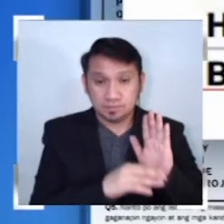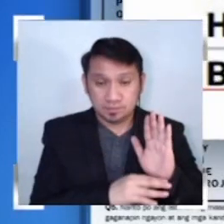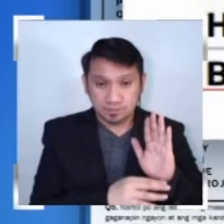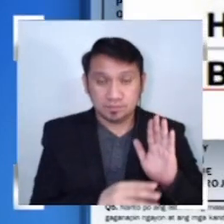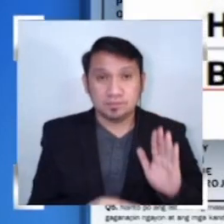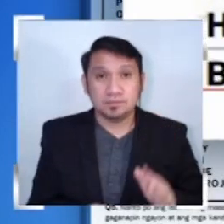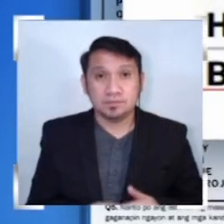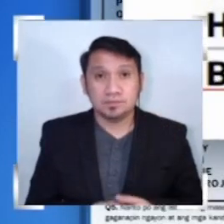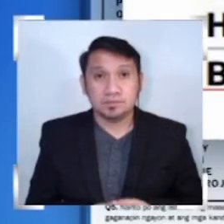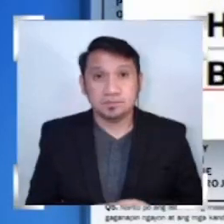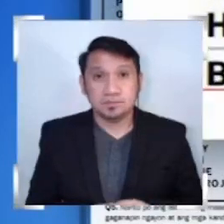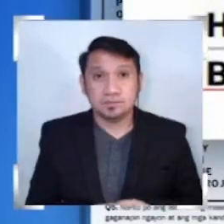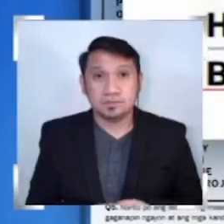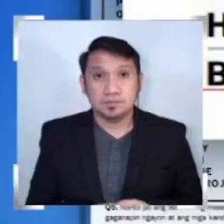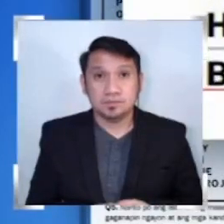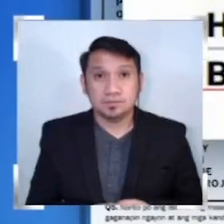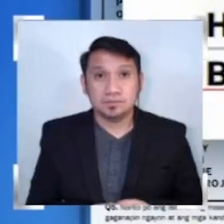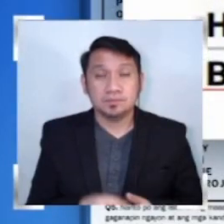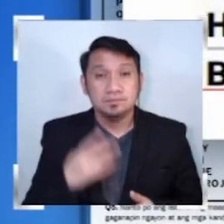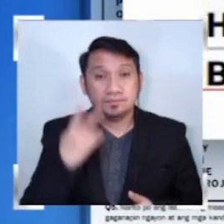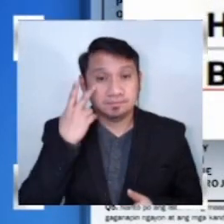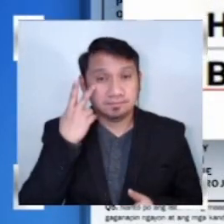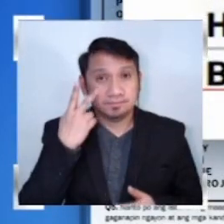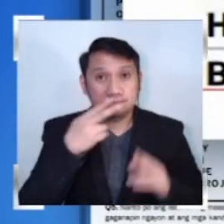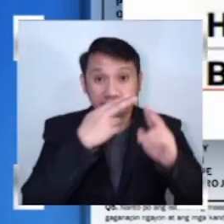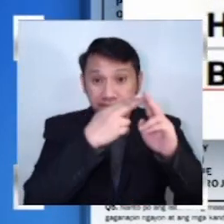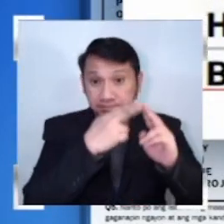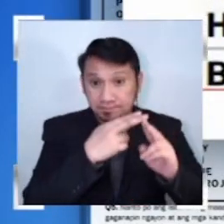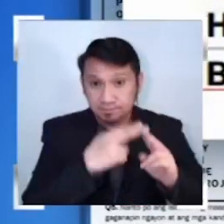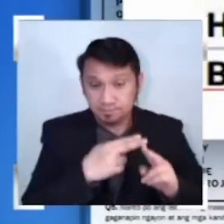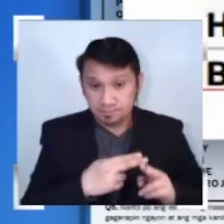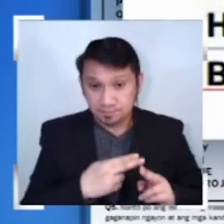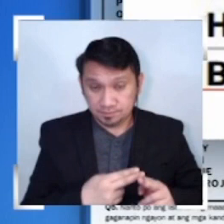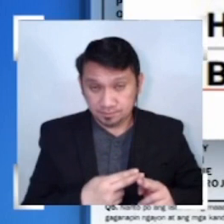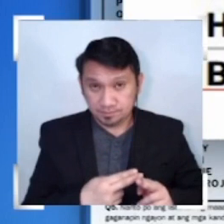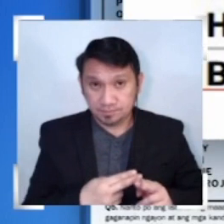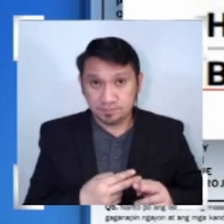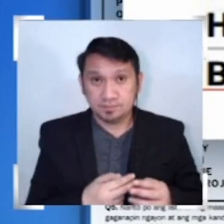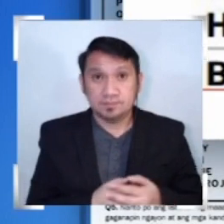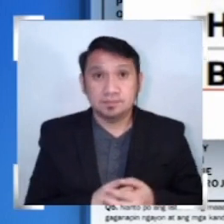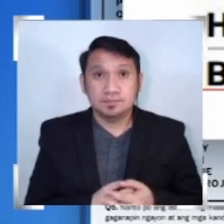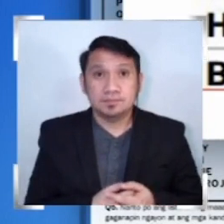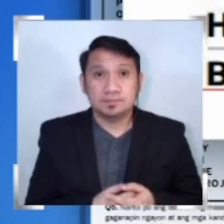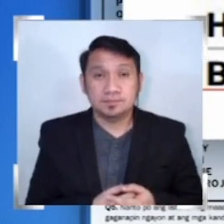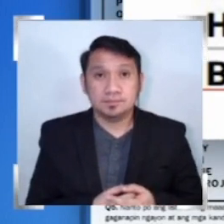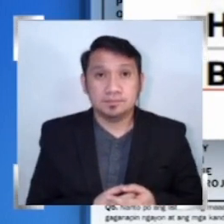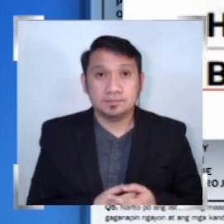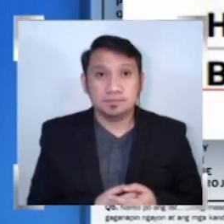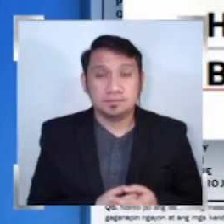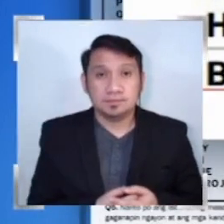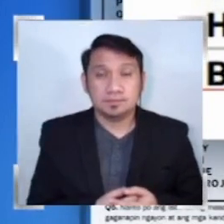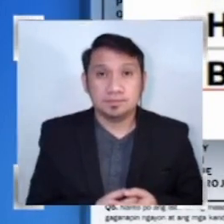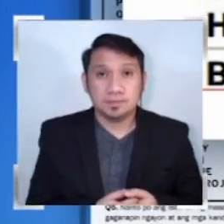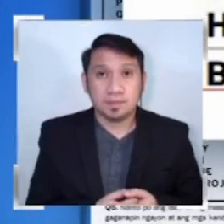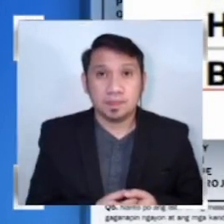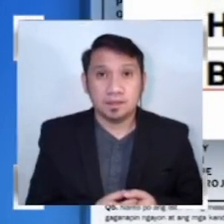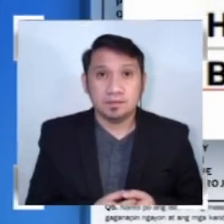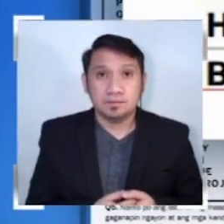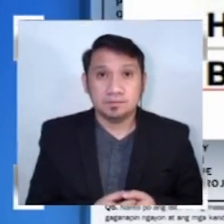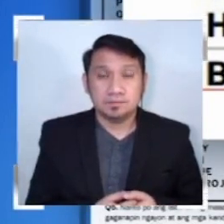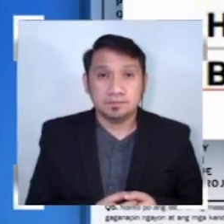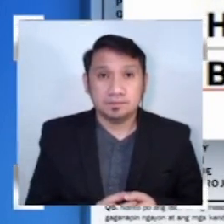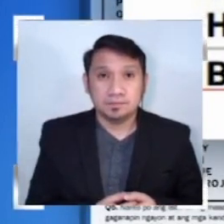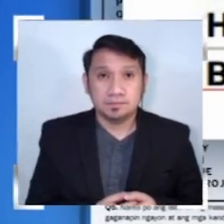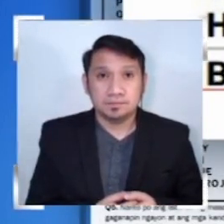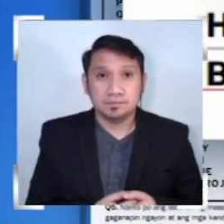Mig Zubiri, Chis Escudero, Robin Padilla, Alan Petri Cayetano, Win Gatchalian, Joel Villanueva, Jingo